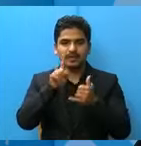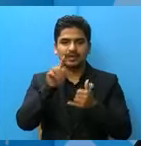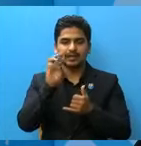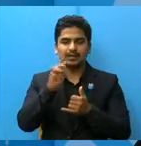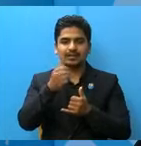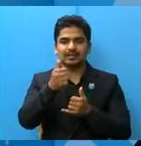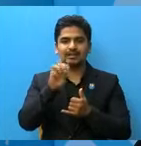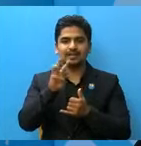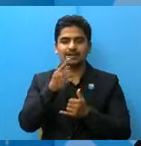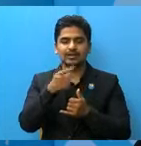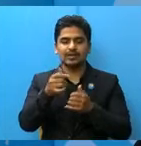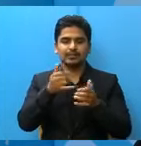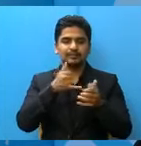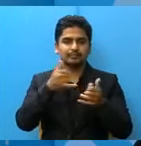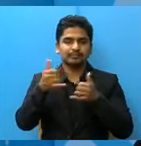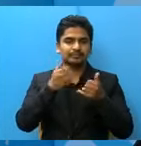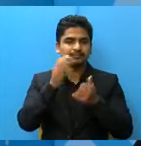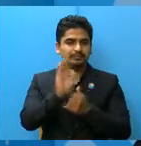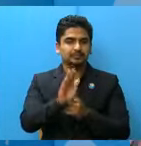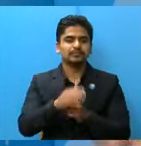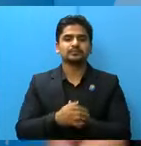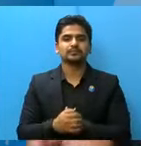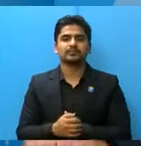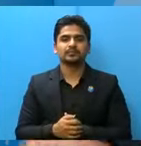तिरसटी ओटा प्राप्तवेका ज़नुट